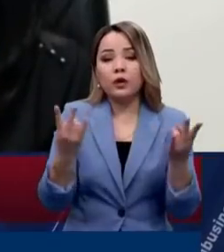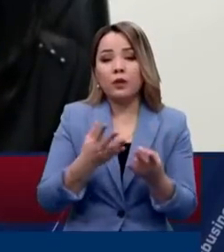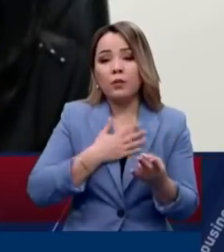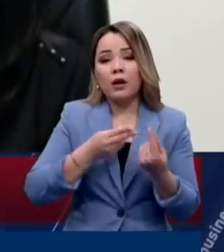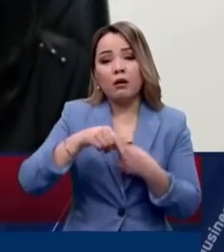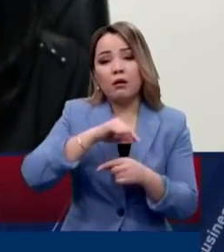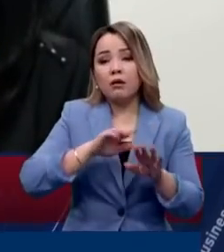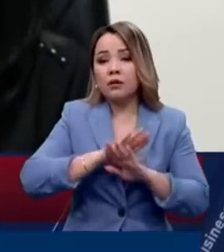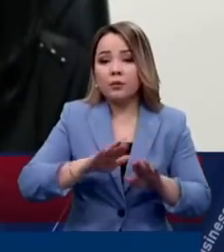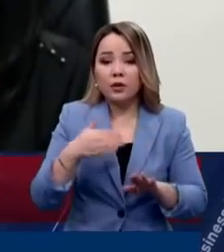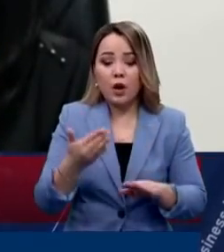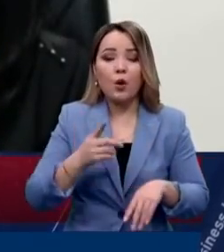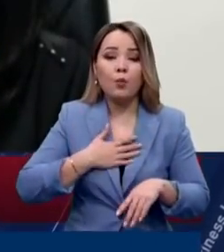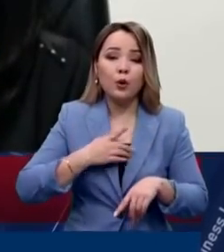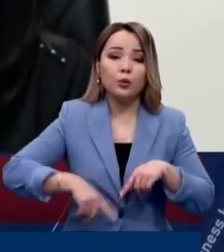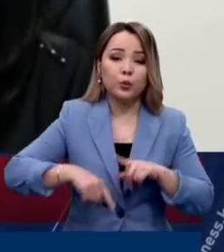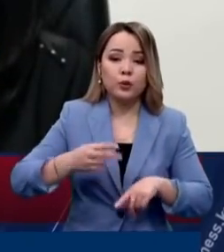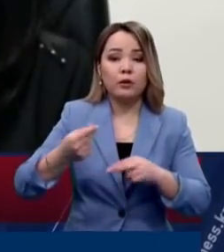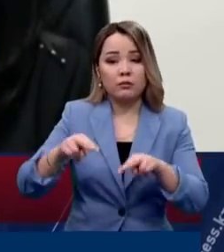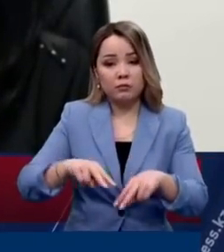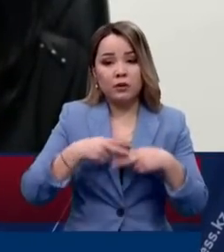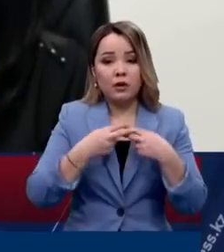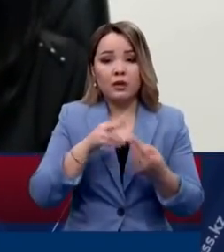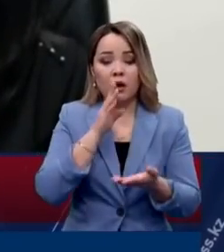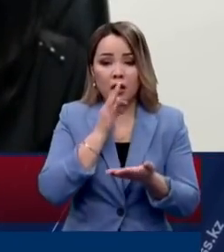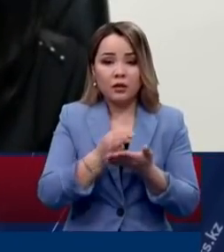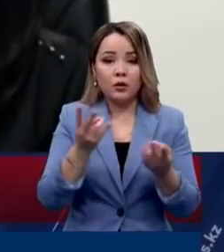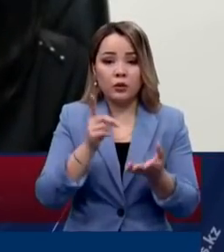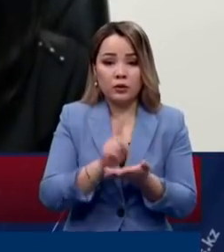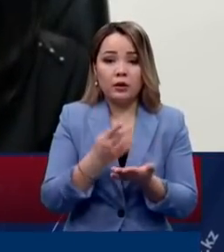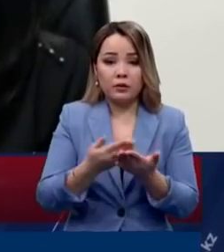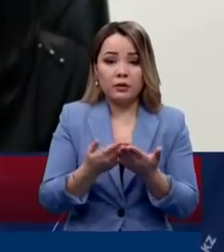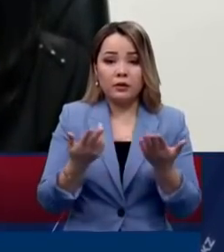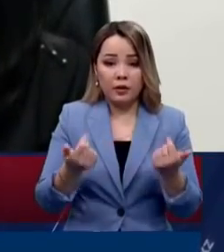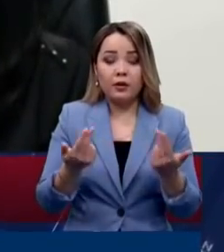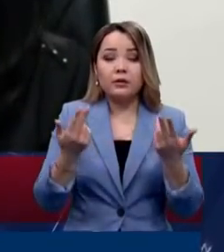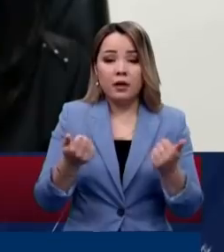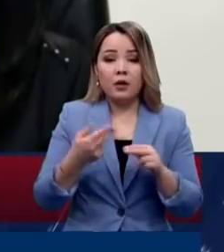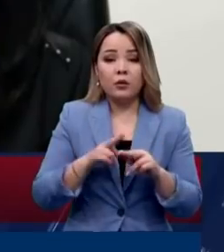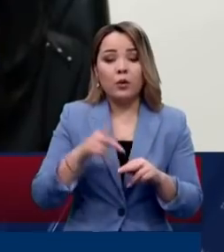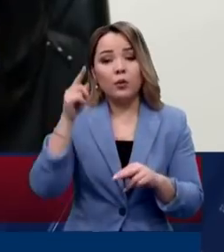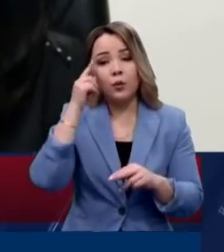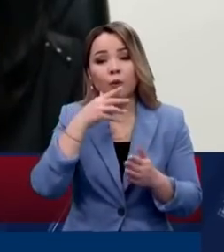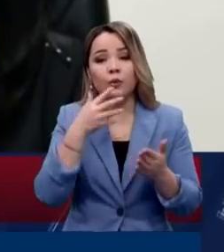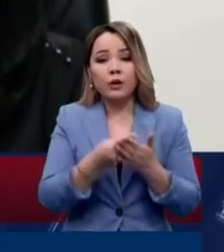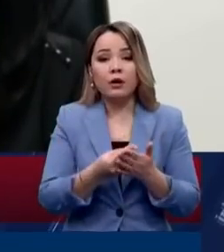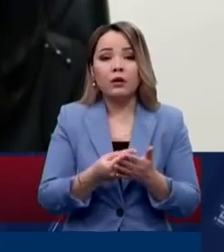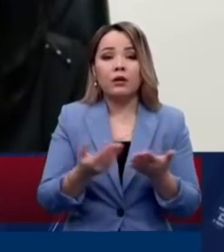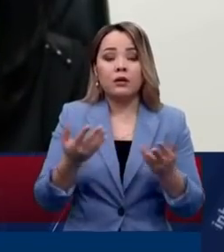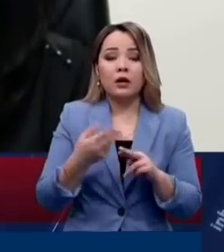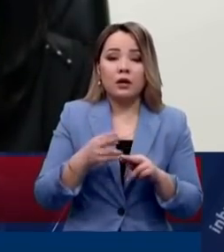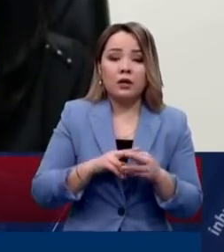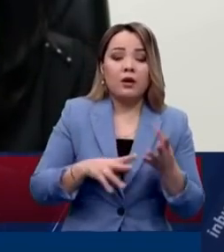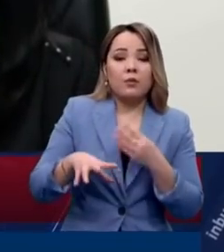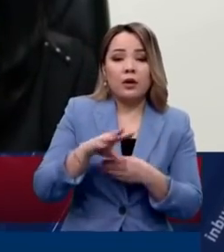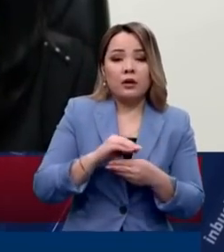кәсіпкер емеспін, маған туыстарым жіберді деген сияқты мысалы. Иә, әрине, бірақ енді өзіңіз де ойлаңызшы, уақыт қой ол да